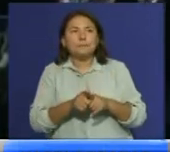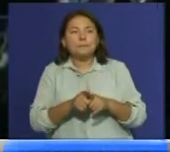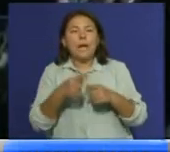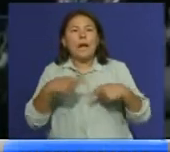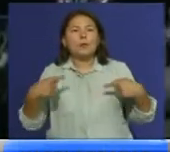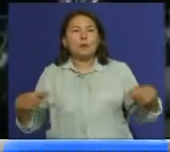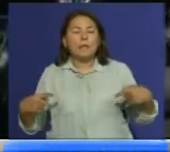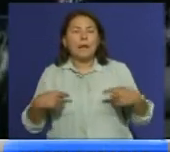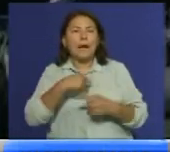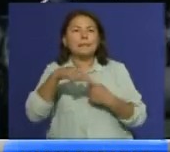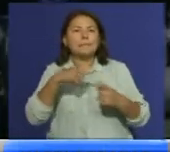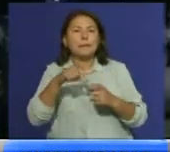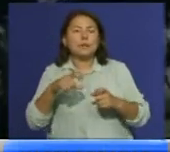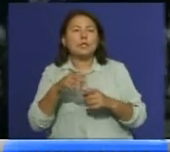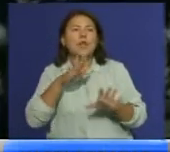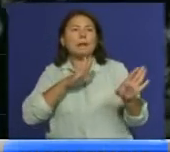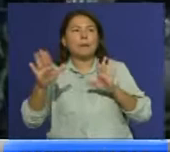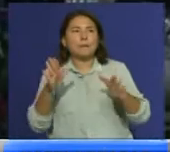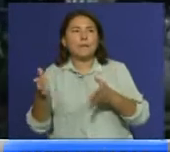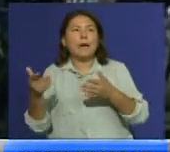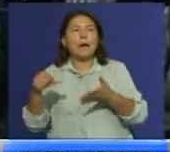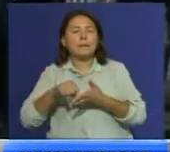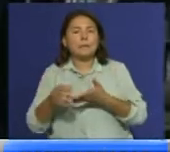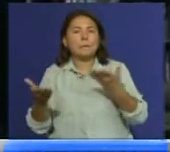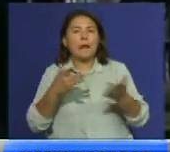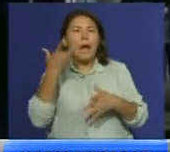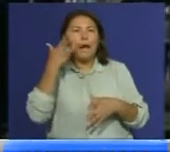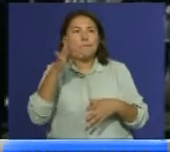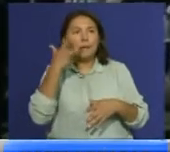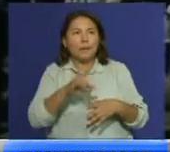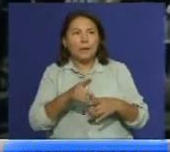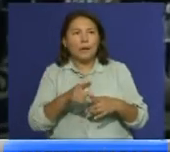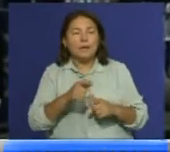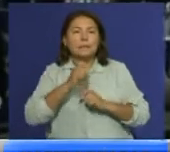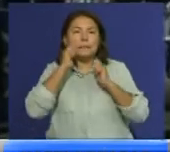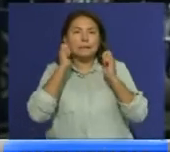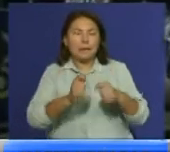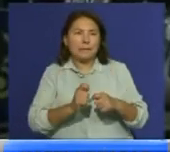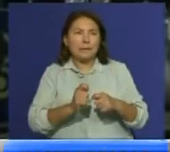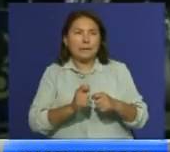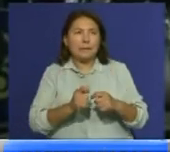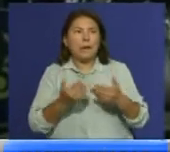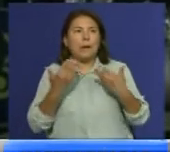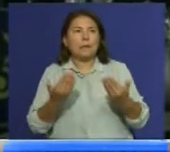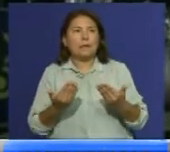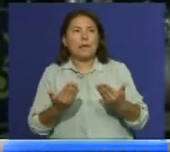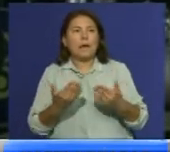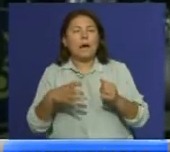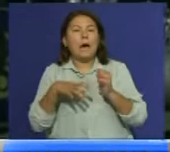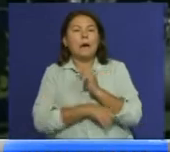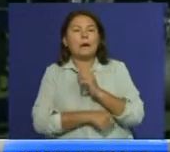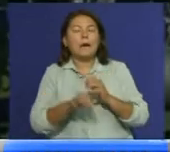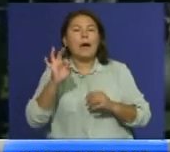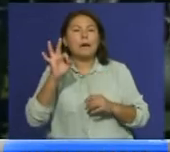әртүрлі кәсіпкерлеріміздің жәрмеңкесімен келіп қатысып адым. Халыққа мерекелік көңіл күй сыйлайды. Мына алдағы қазан айының басында